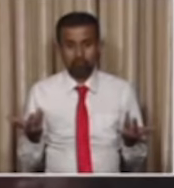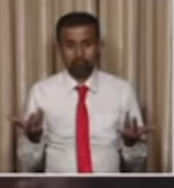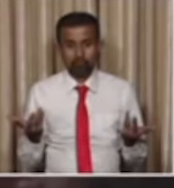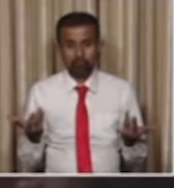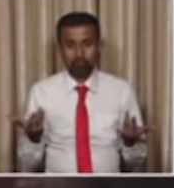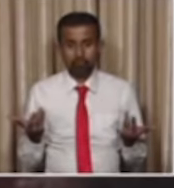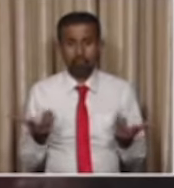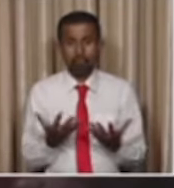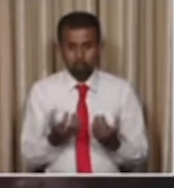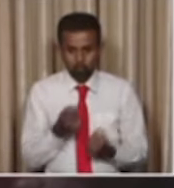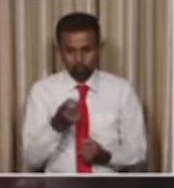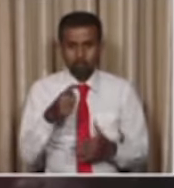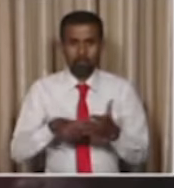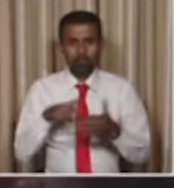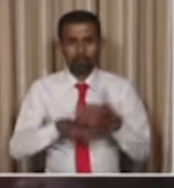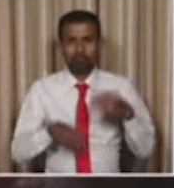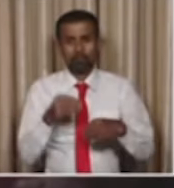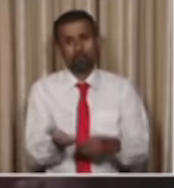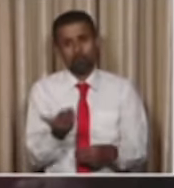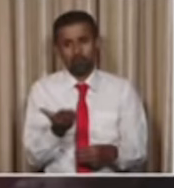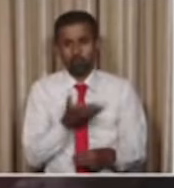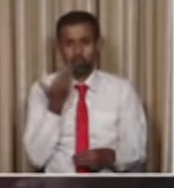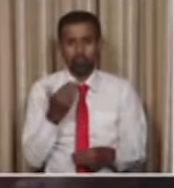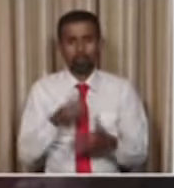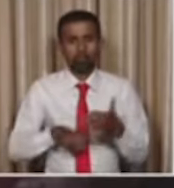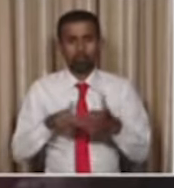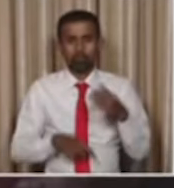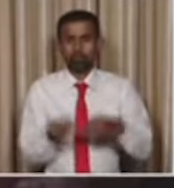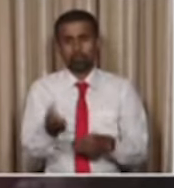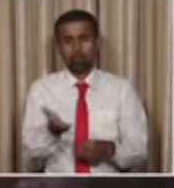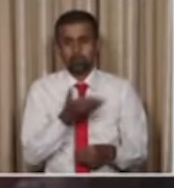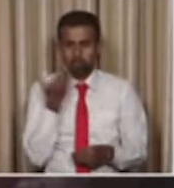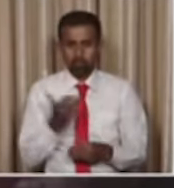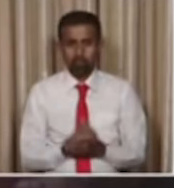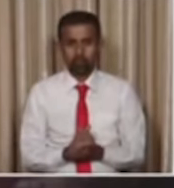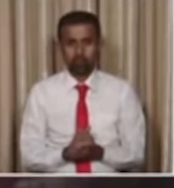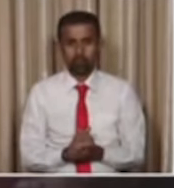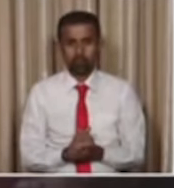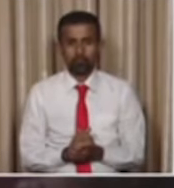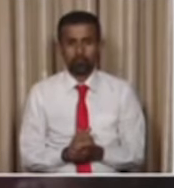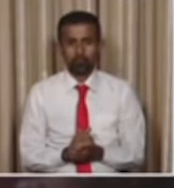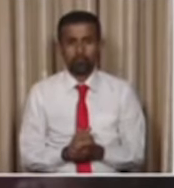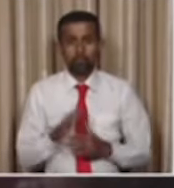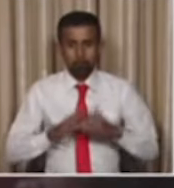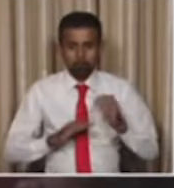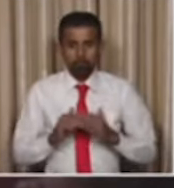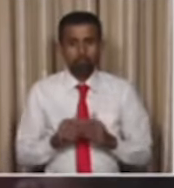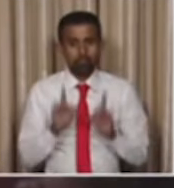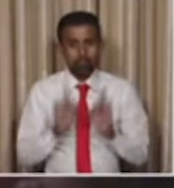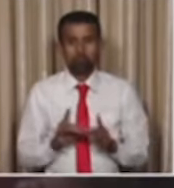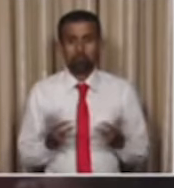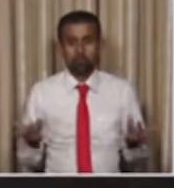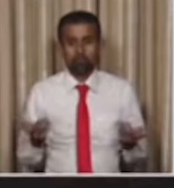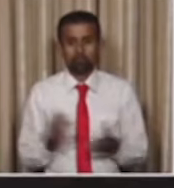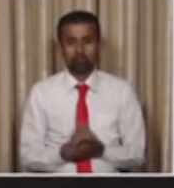නිසා අවශ්‍ය නම් ඔබතුමාට දැන් ඡන්ද ගන්න පුළුවන්. අවශ්‍ය නම් ඡන්ද ගන්න පුළුවන්. හොඳයි. ප්‍රායෝගික බැලුවොත් ඒකත් බෑ.